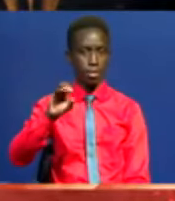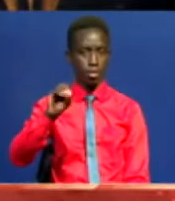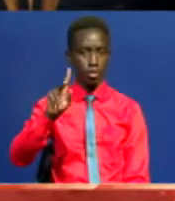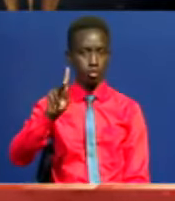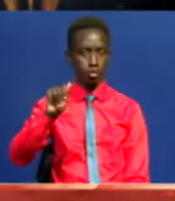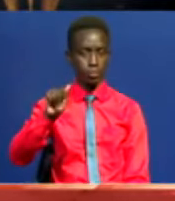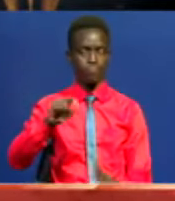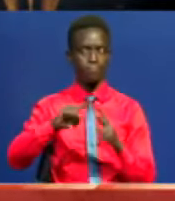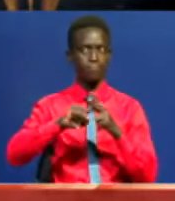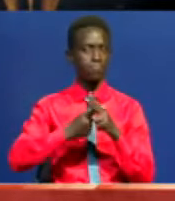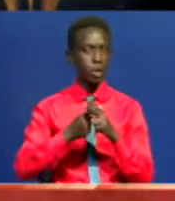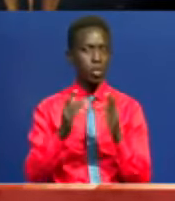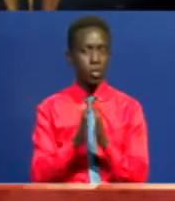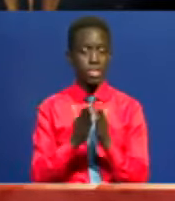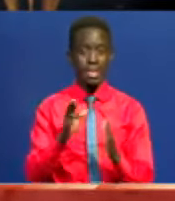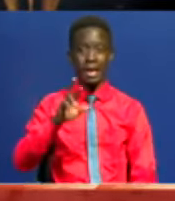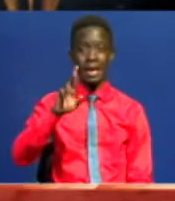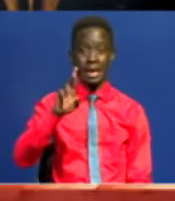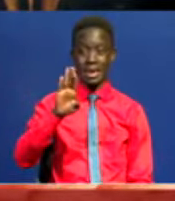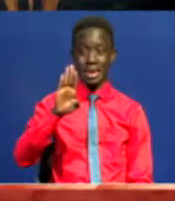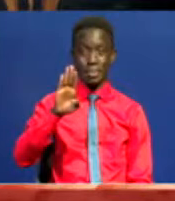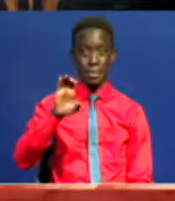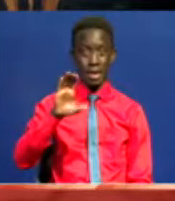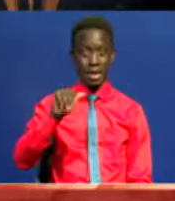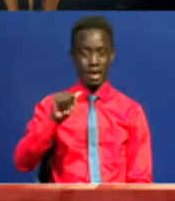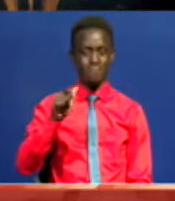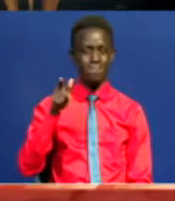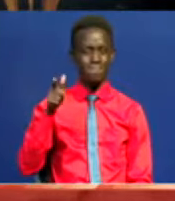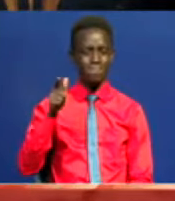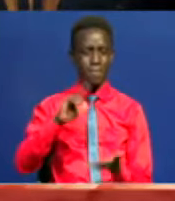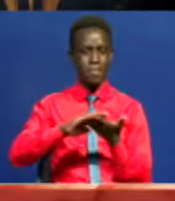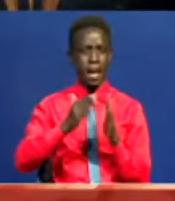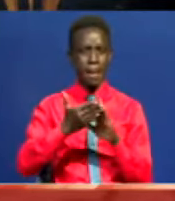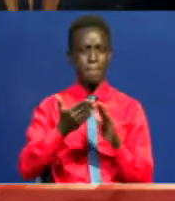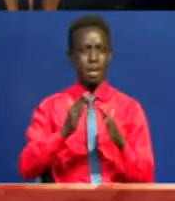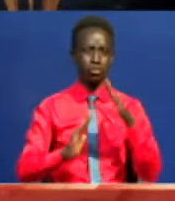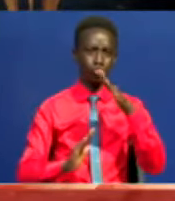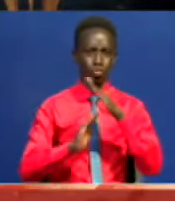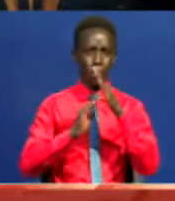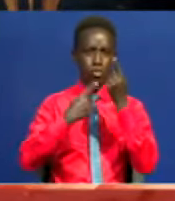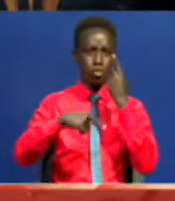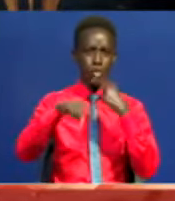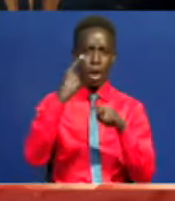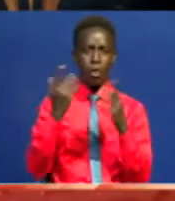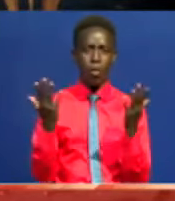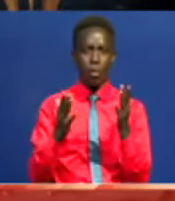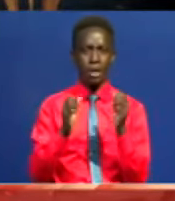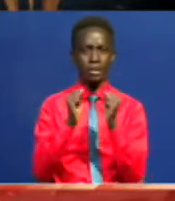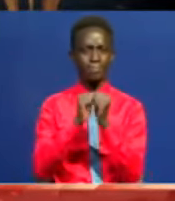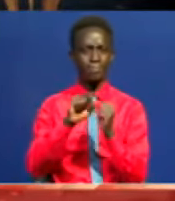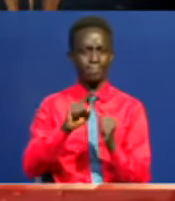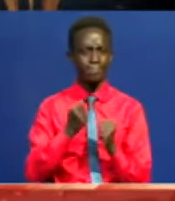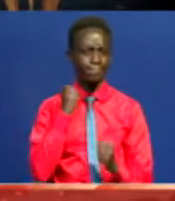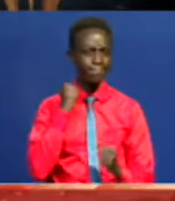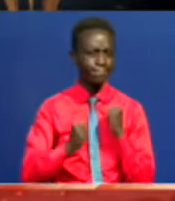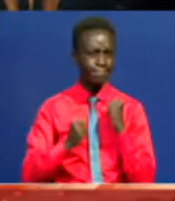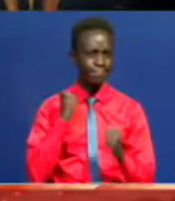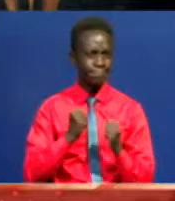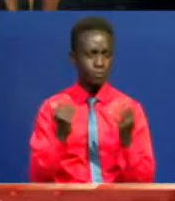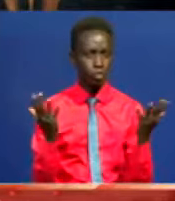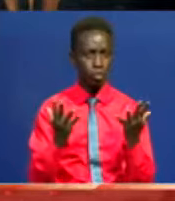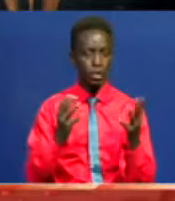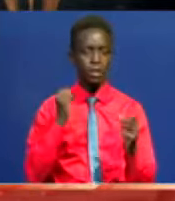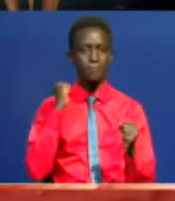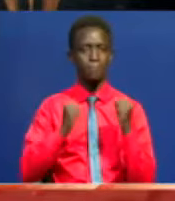ambapo Rebecca Mwangi aliibuka mshindi katika mbio za mita 10,000 wakati wa mkondo wa tatu wa mbio za riadha za Riadha